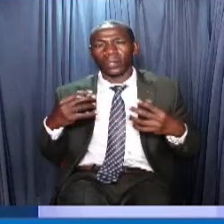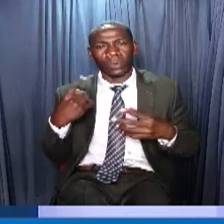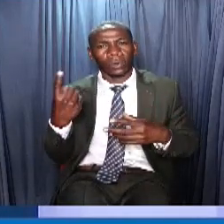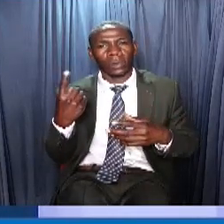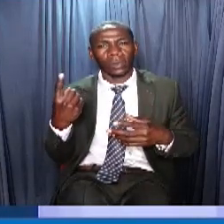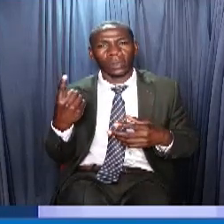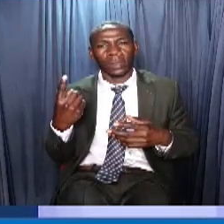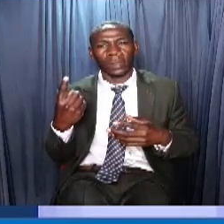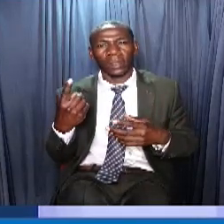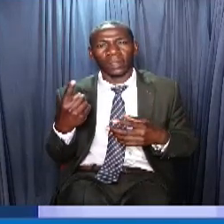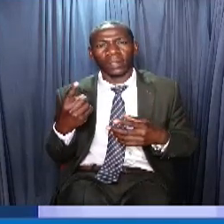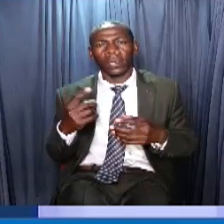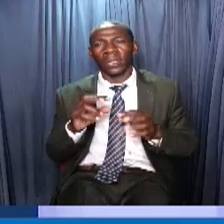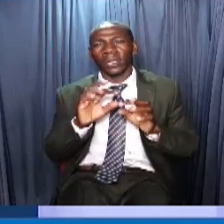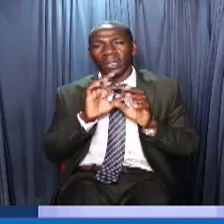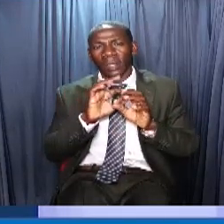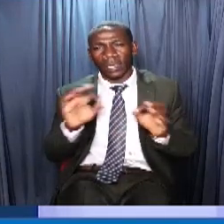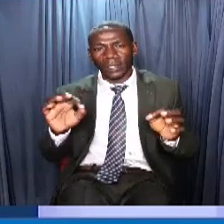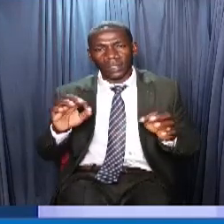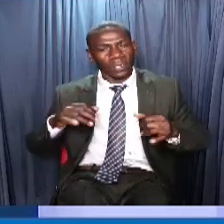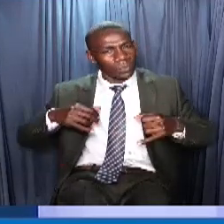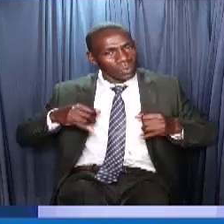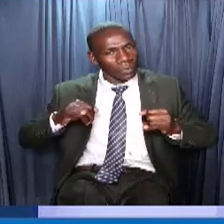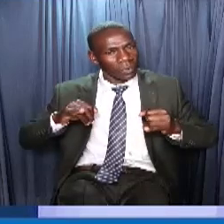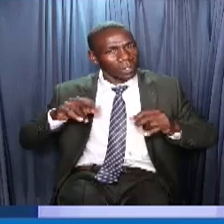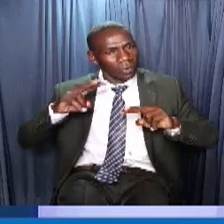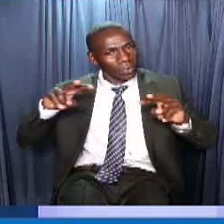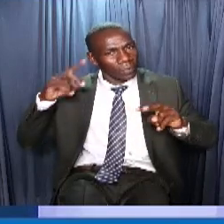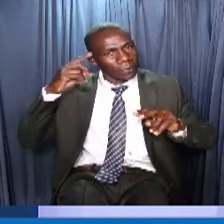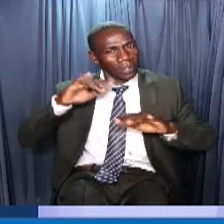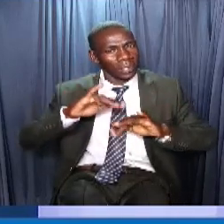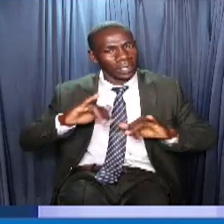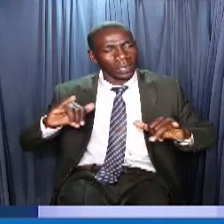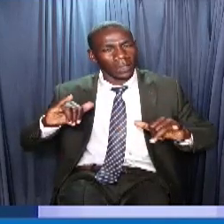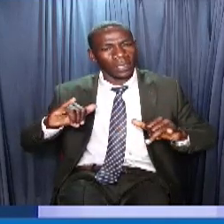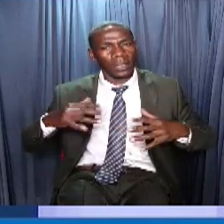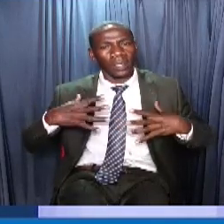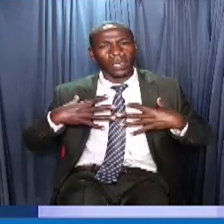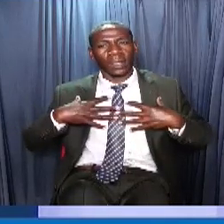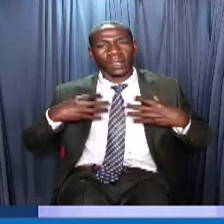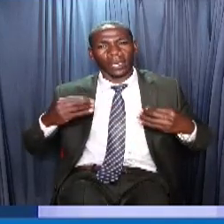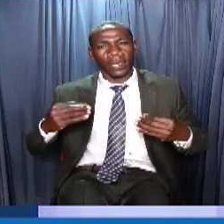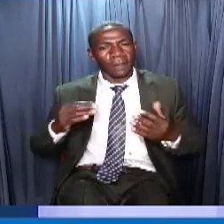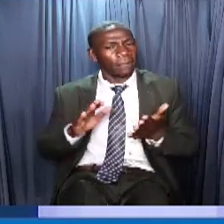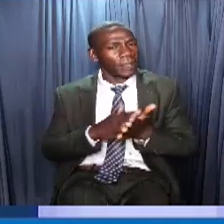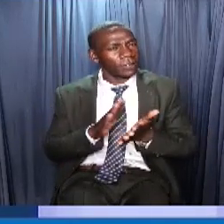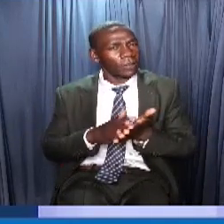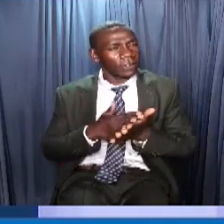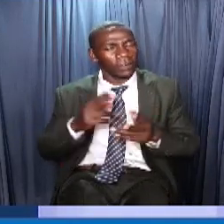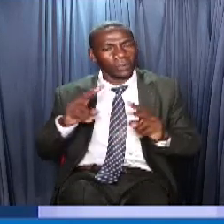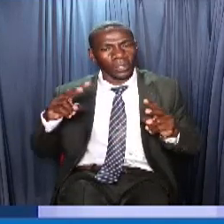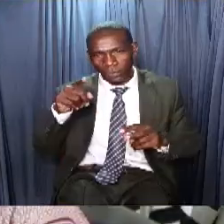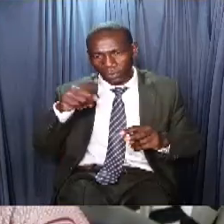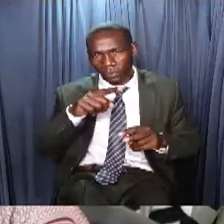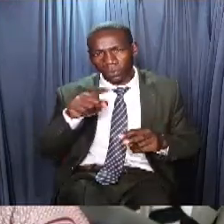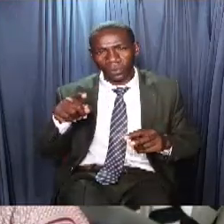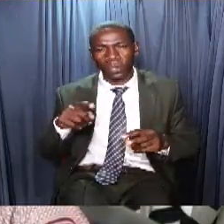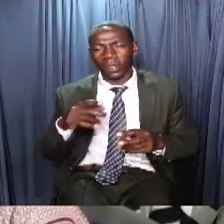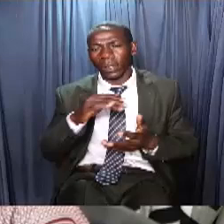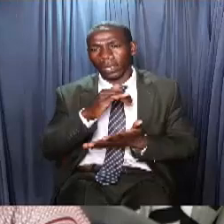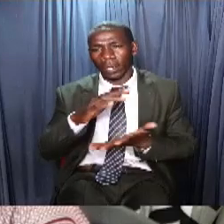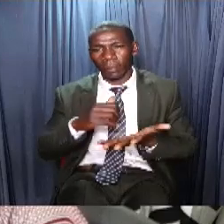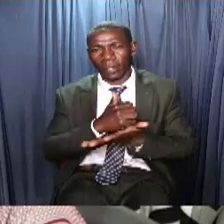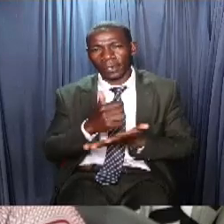only. Lakini hamuna juhudi ya kutafuta utakaso. But you're not zeal to seek for salvation. Kupona ndio haraka mnakutafuta. Healing is very easy for you to seek.